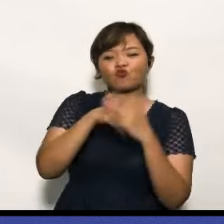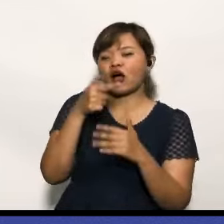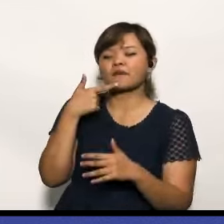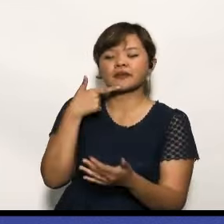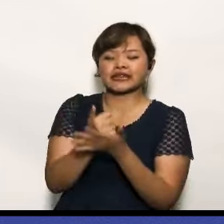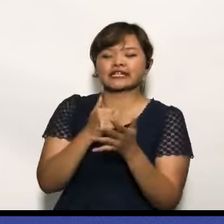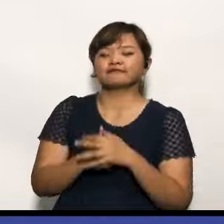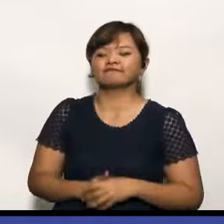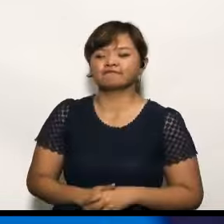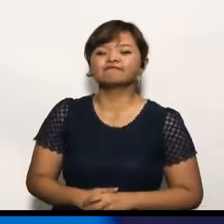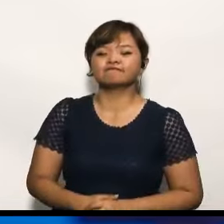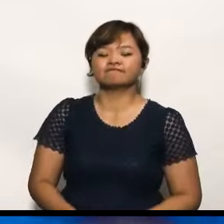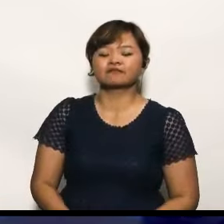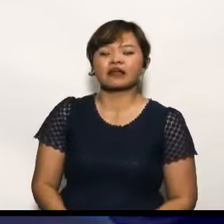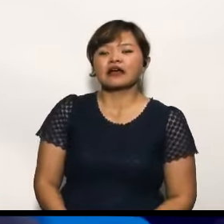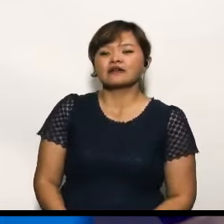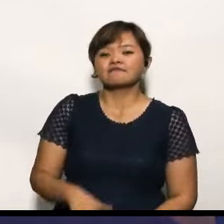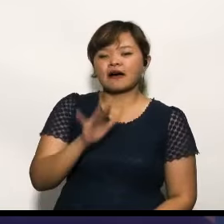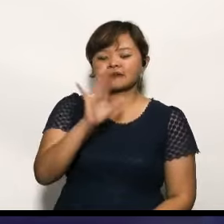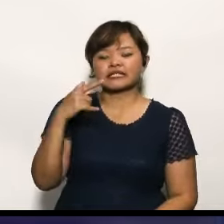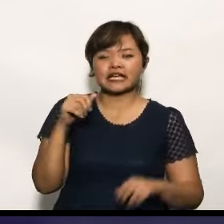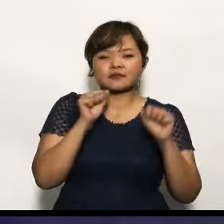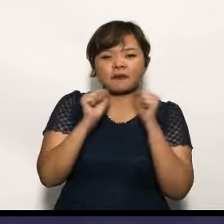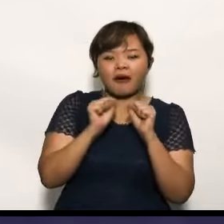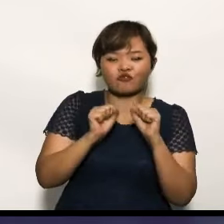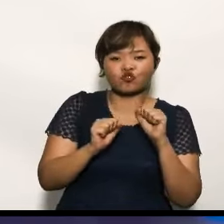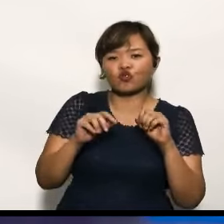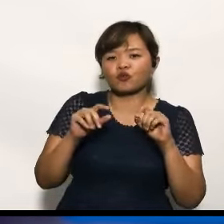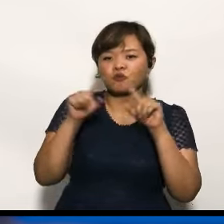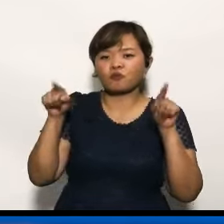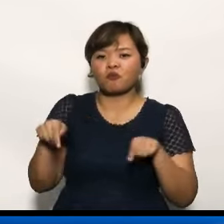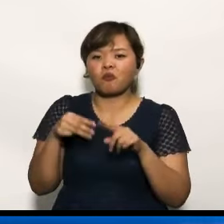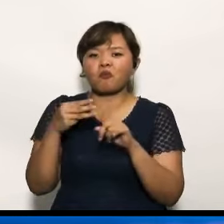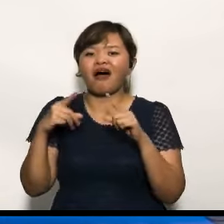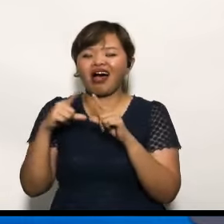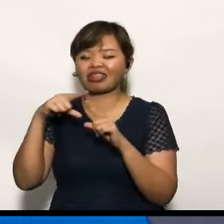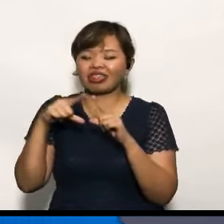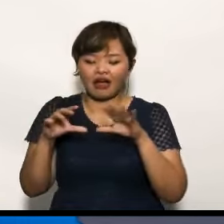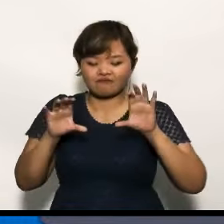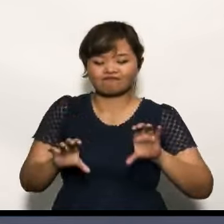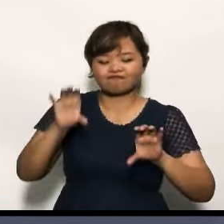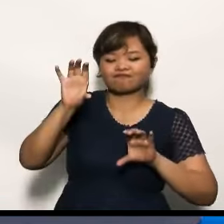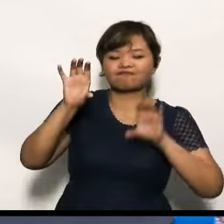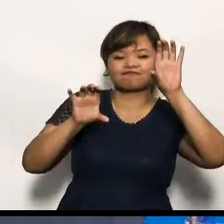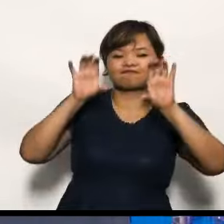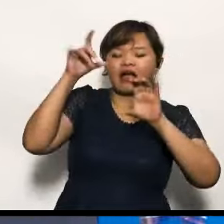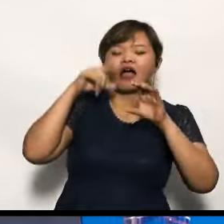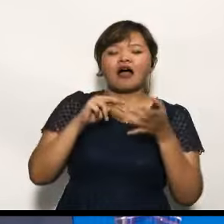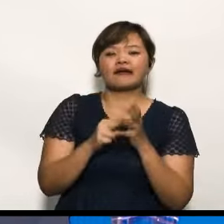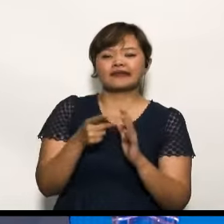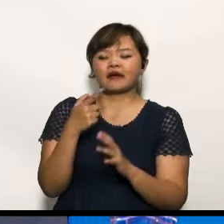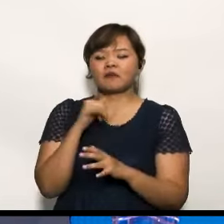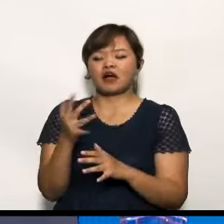brick matters. Setiap brick matters. Setiap dari kita mempunyai panggilan kita